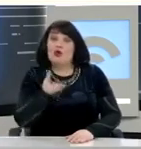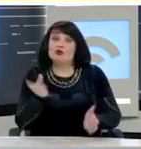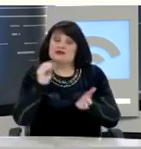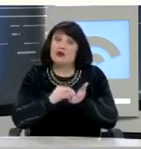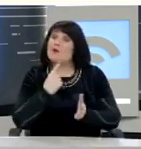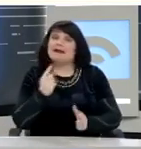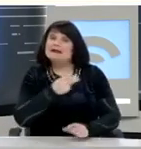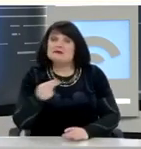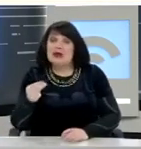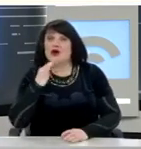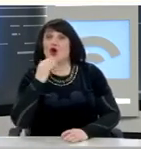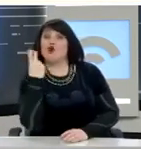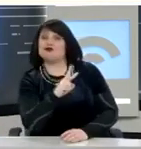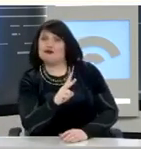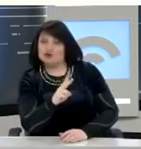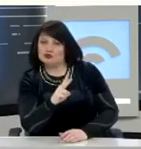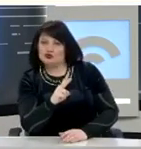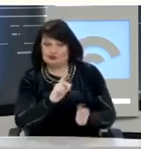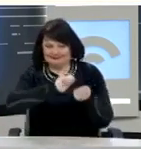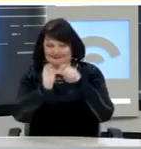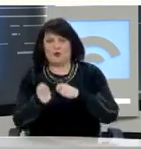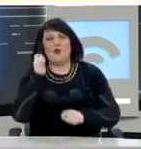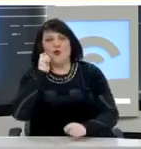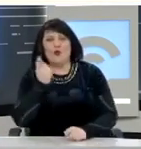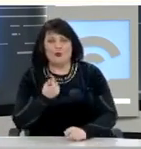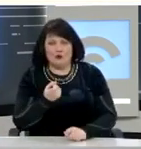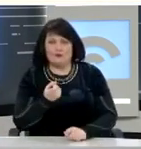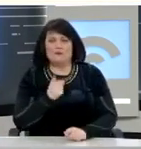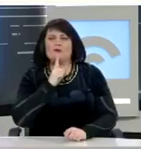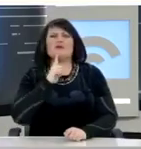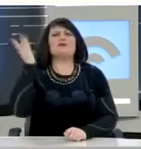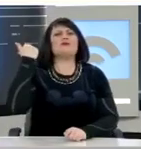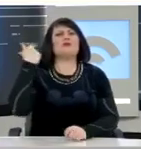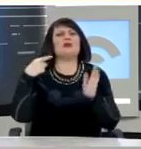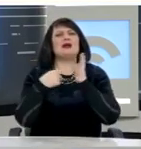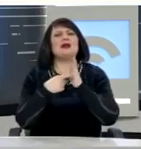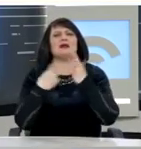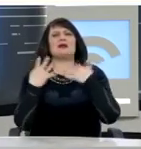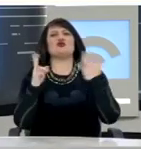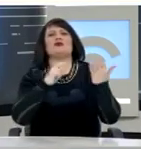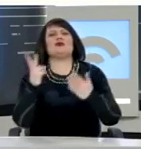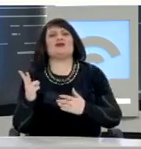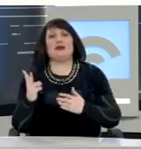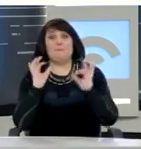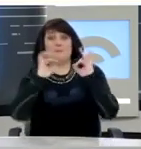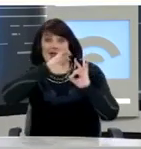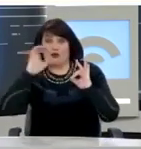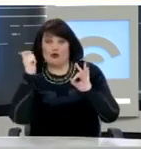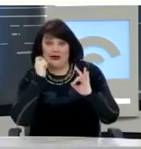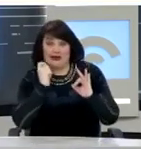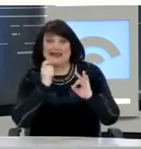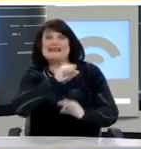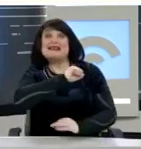ακόμα η γλώσσα τους να ονομαστεί ότι είναι όπως την είχαν πάρει από το 1977 μακεδονική, αλλά